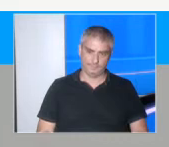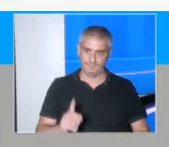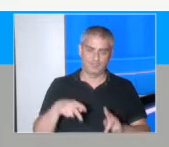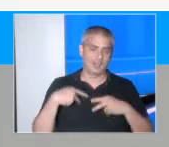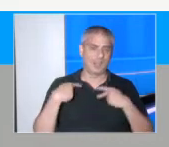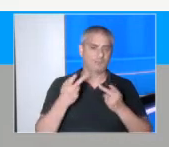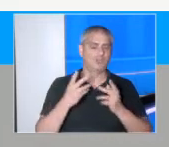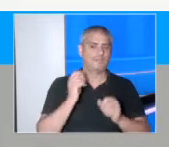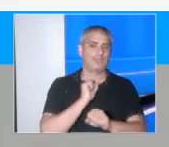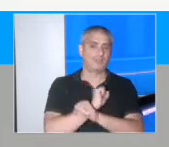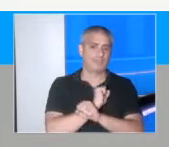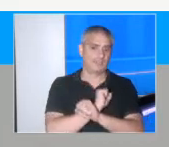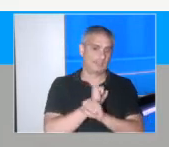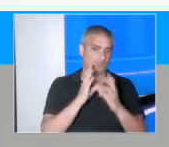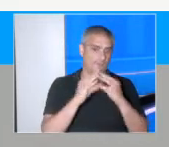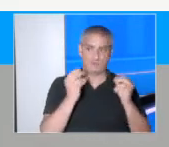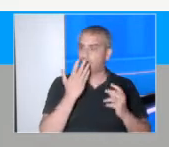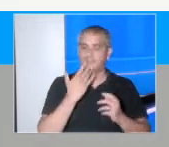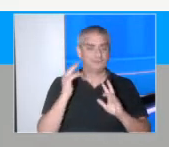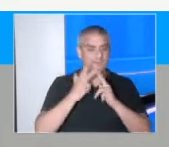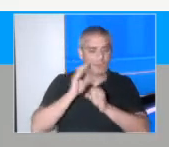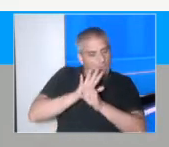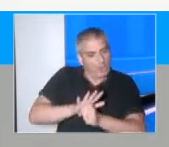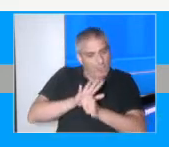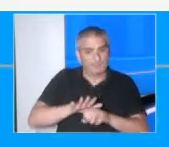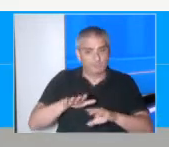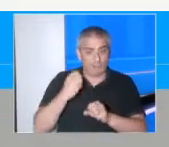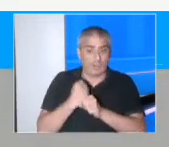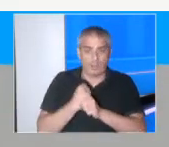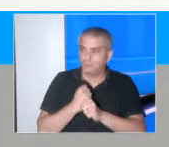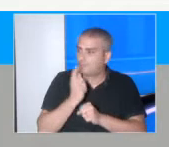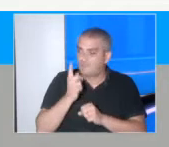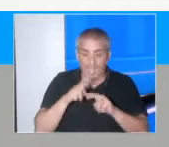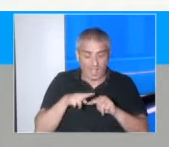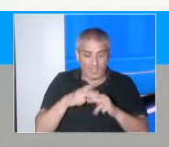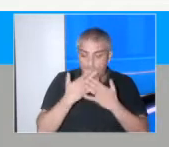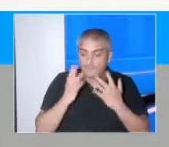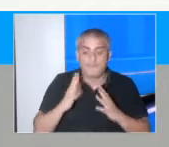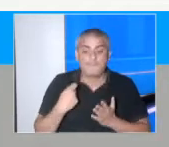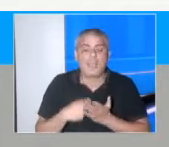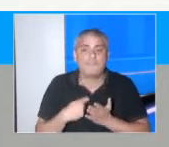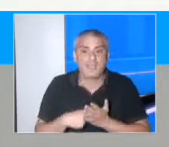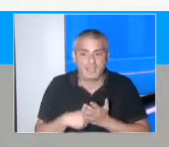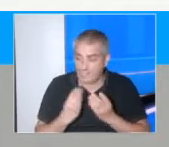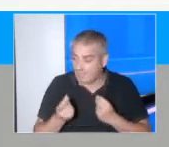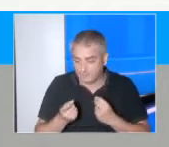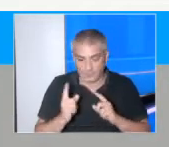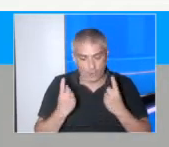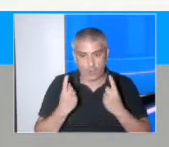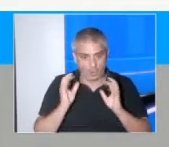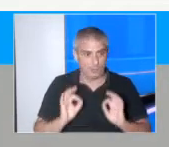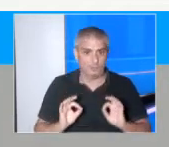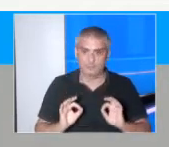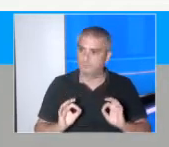נעדרים ושבועים בישראל, שהציבור תמיד מאוד לוחץ על הממשלה לעשות את זה, אבל אז כשמתברר מה המחיר כאשר הדבר הזה קורה